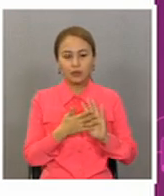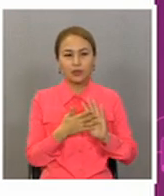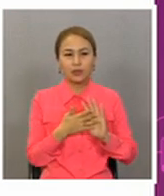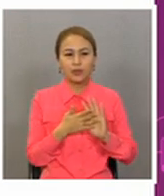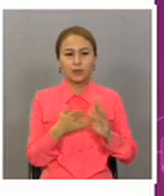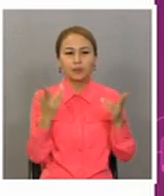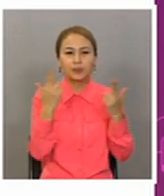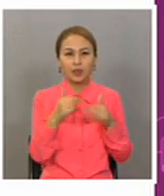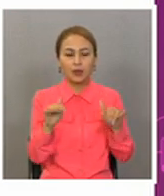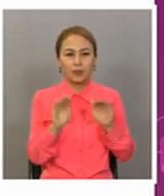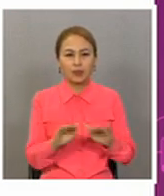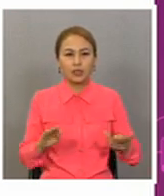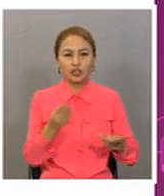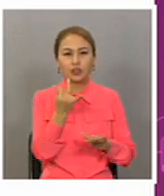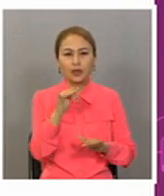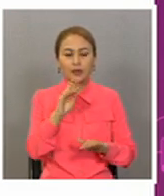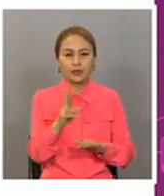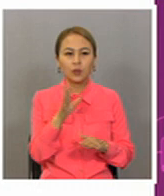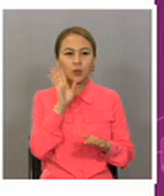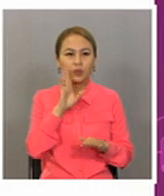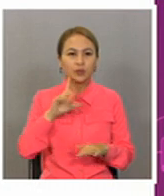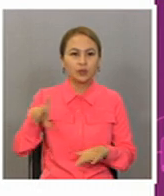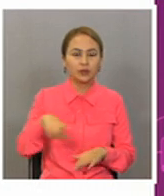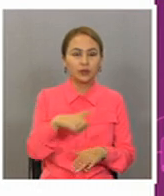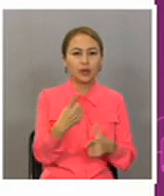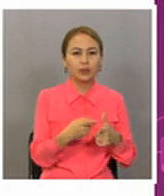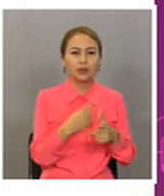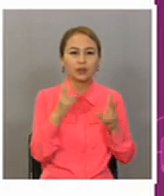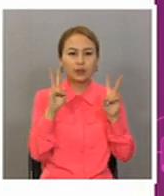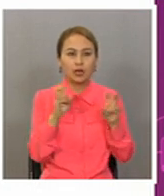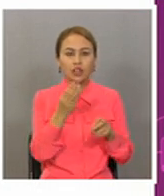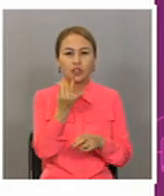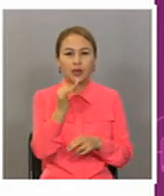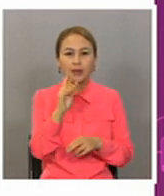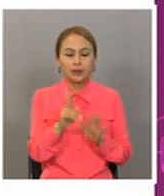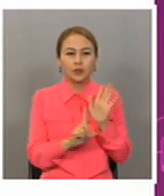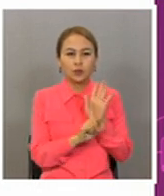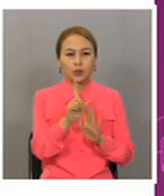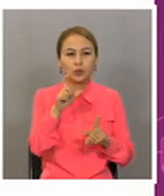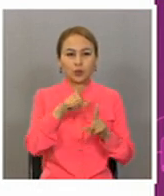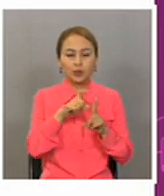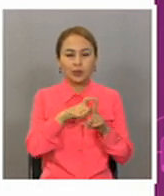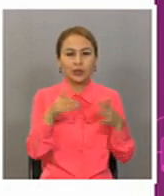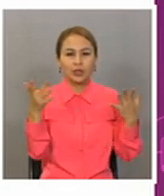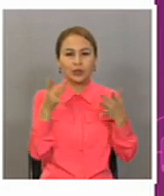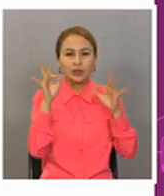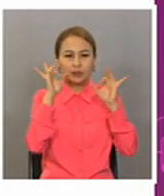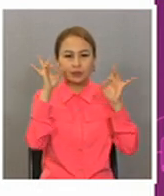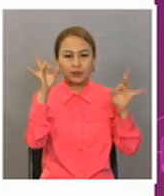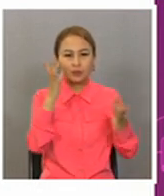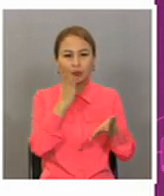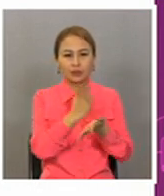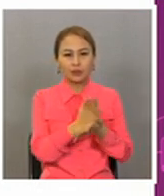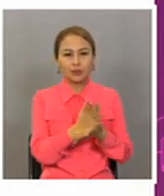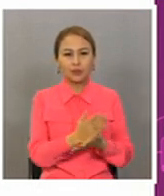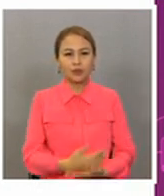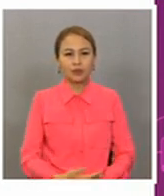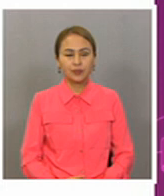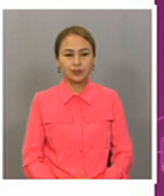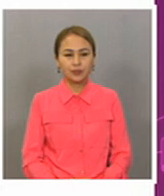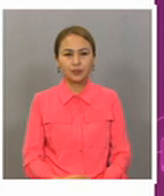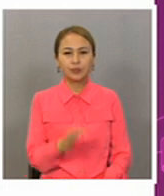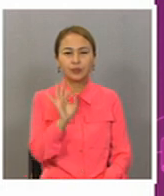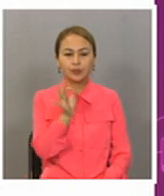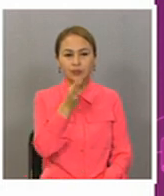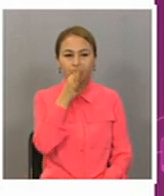Я балалар, жайық өзеннің аты. Жайық сөзі қандай дыбыстан басталып тұр? Дұрыс